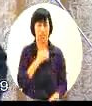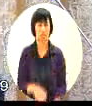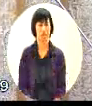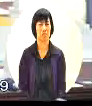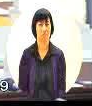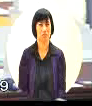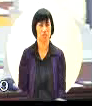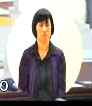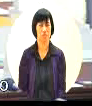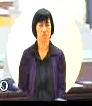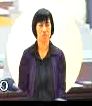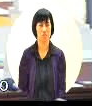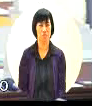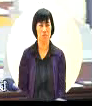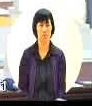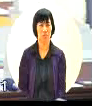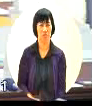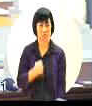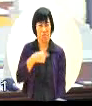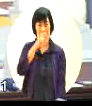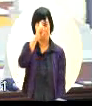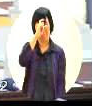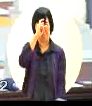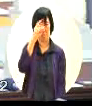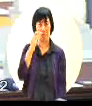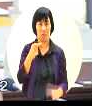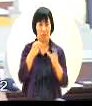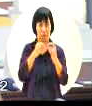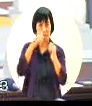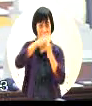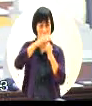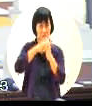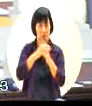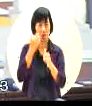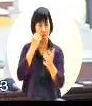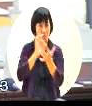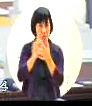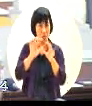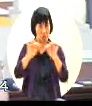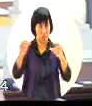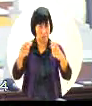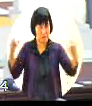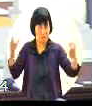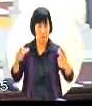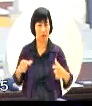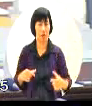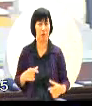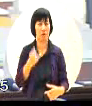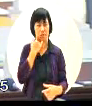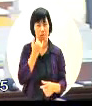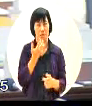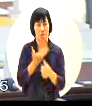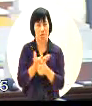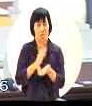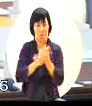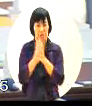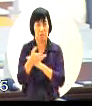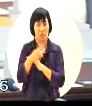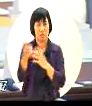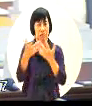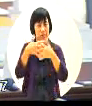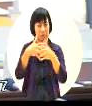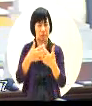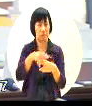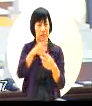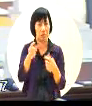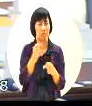长。因为我希望讲公墓用地嘛，较大地，是不是咱买机关用地？因为进所谓区